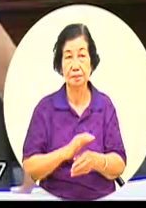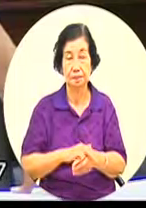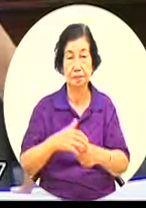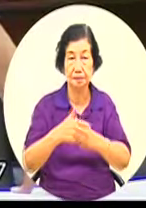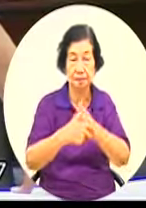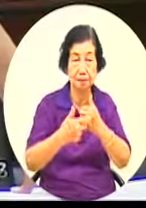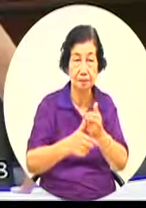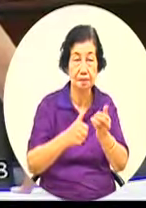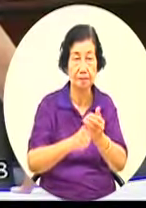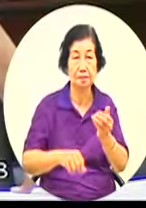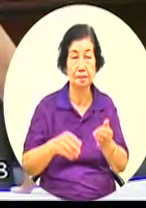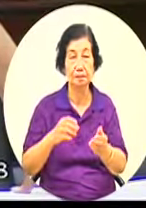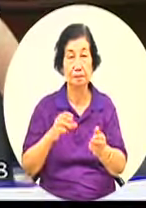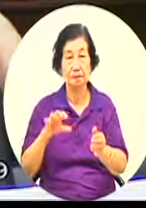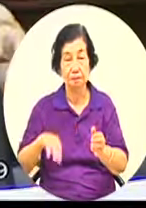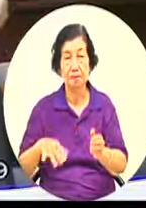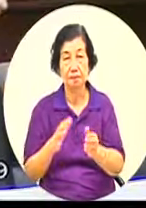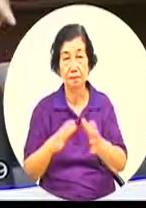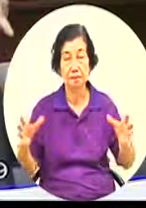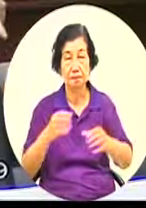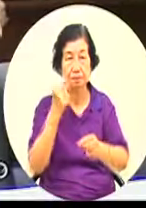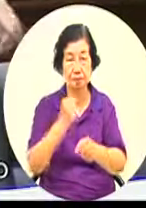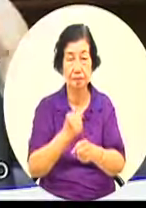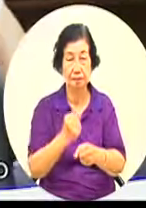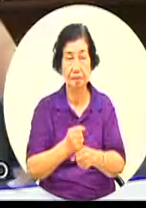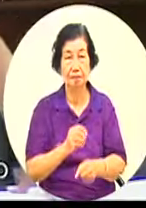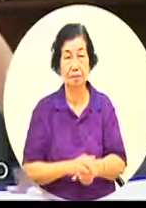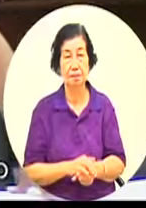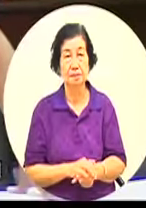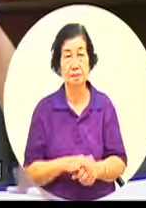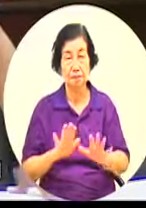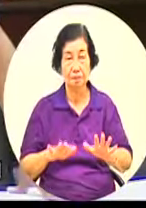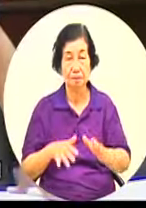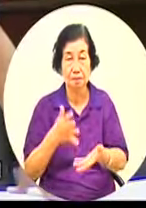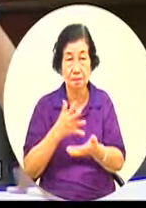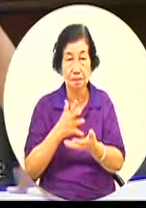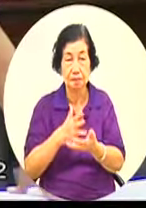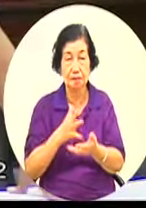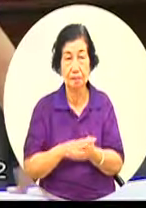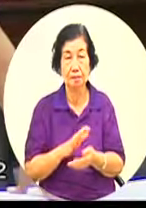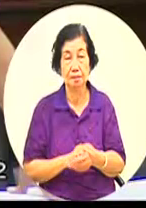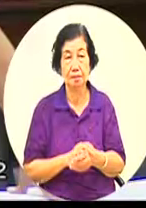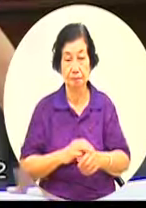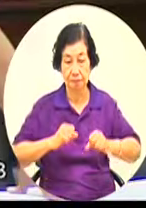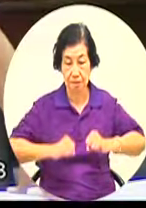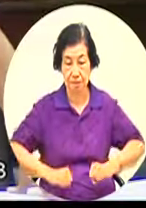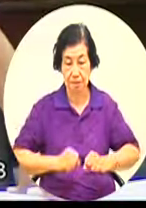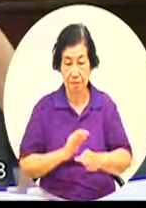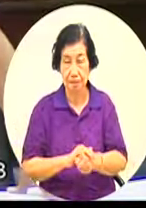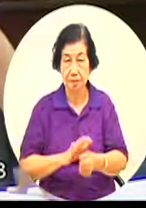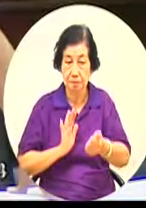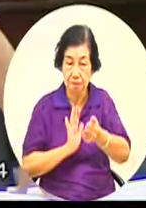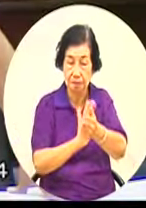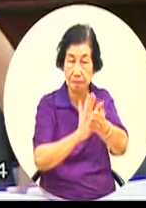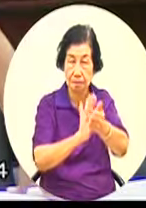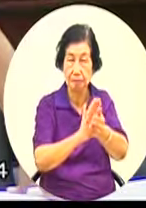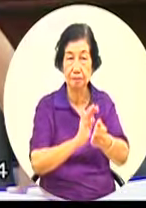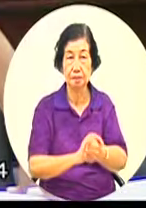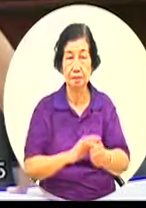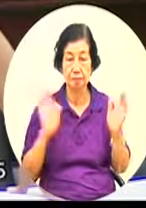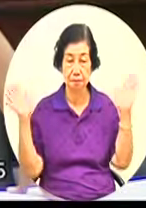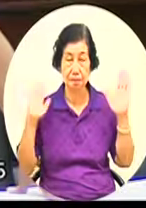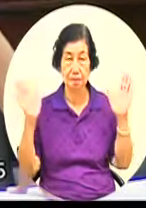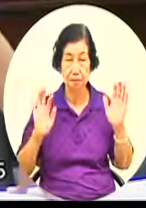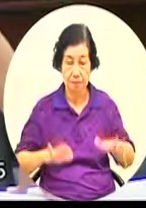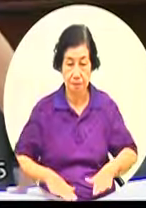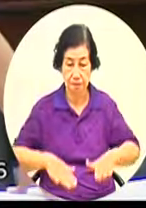作。那本席在趁这个机会要讲的是，健康促进在一个小孩子的成长过程当中，